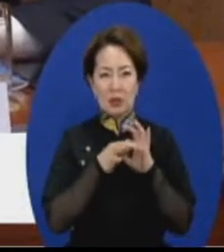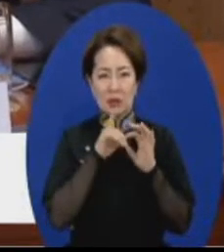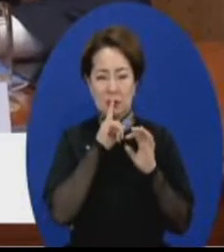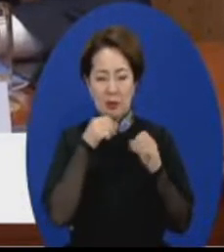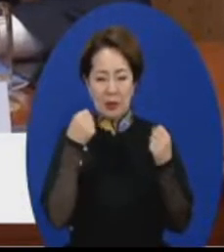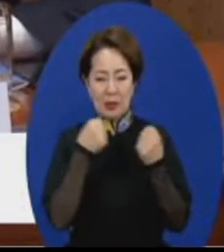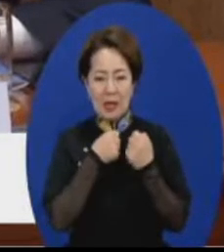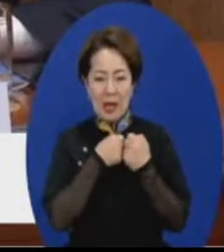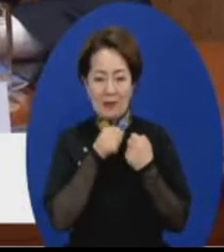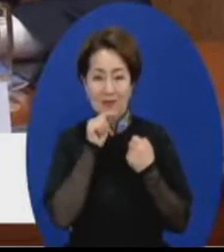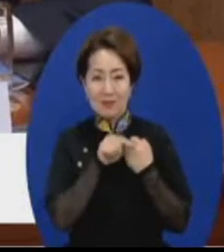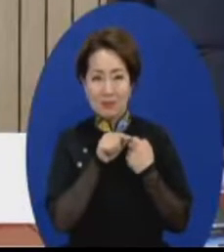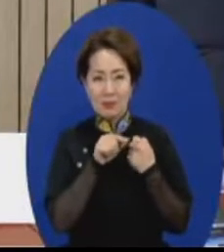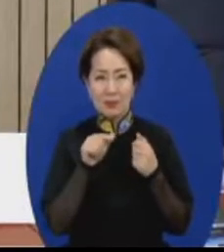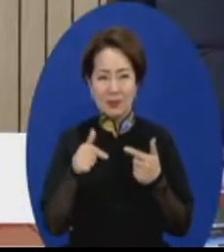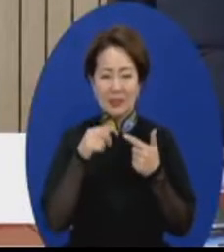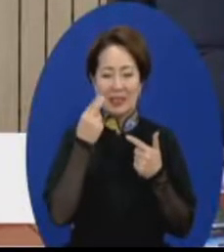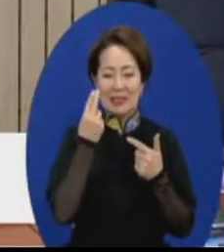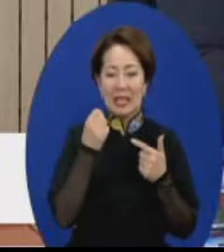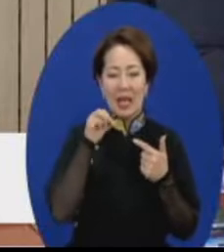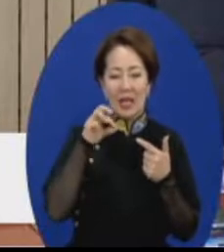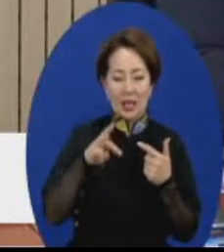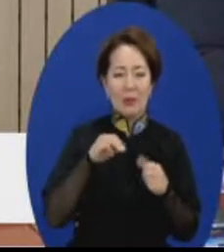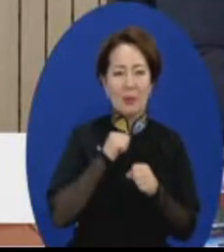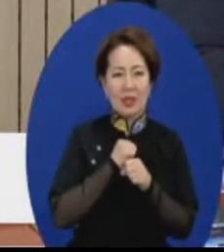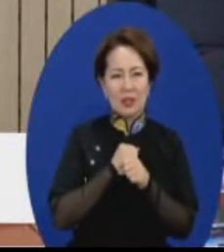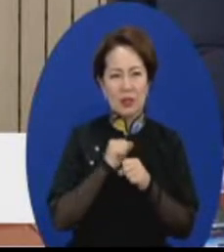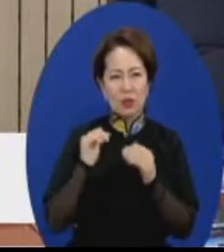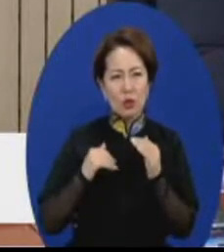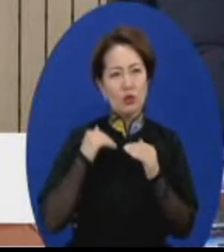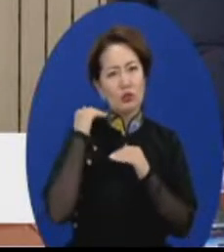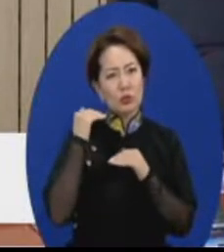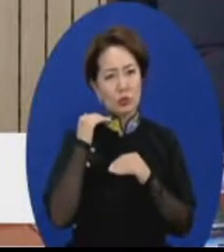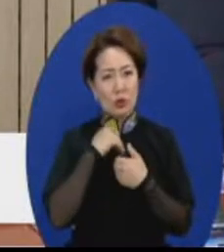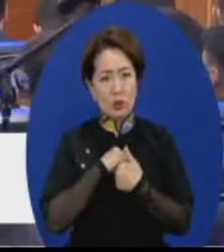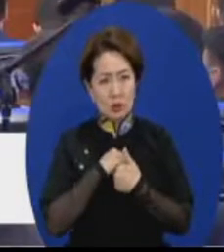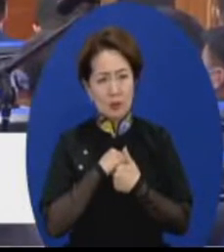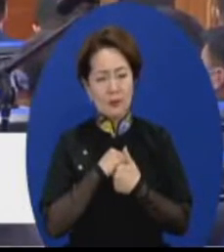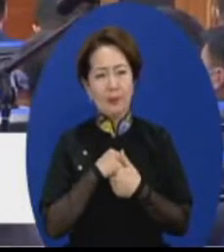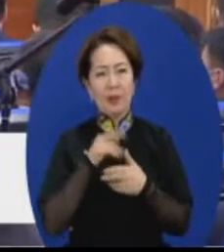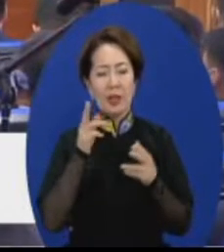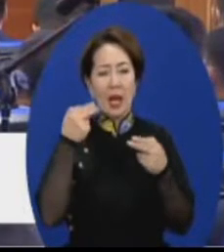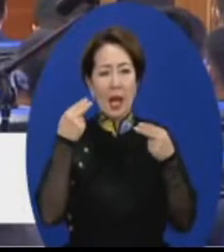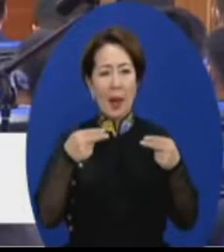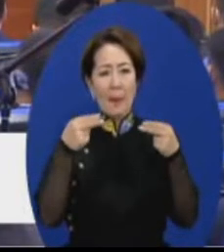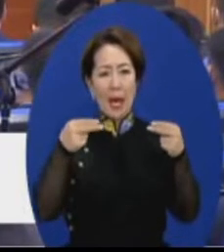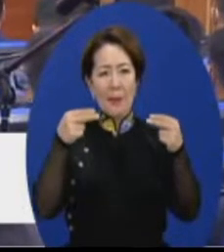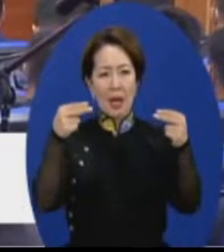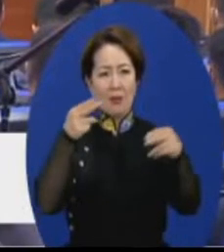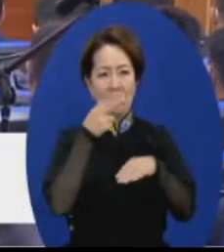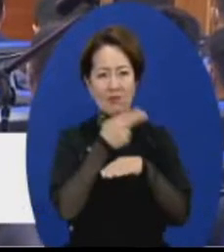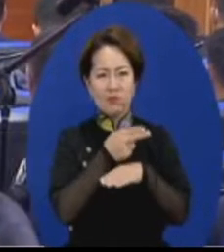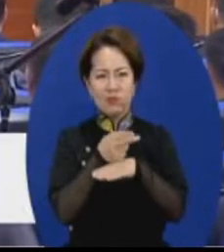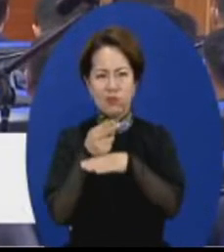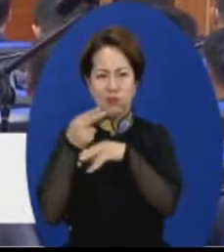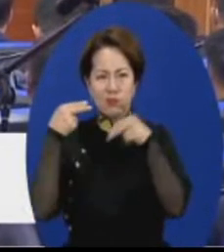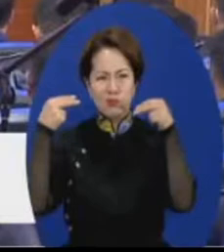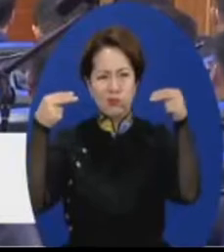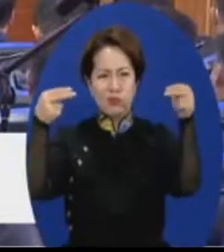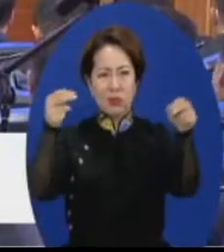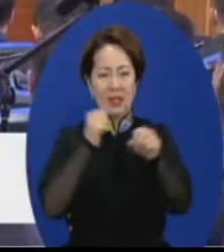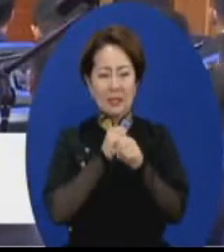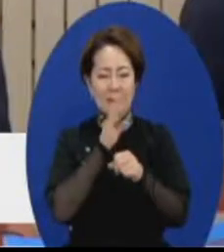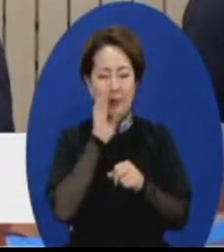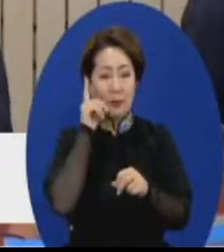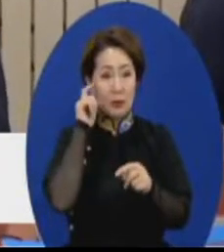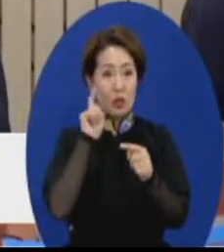сүйтэх ажиллагаатай тэмцгэд захим алба нэгж өндөр үүрэг олцоод ажиллах юм а. За мөн камержуултын нэгдсэн систем бий болгож ажиллахаар зорж байгааг